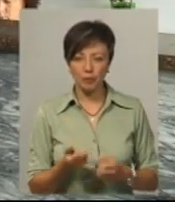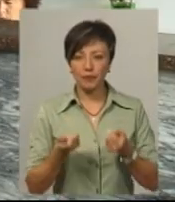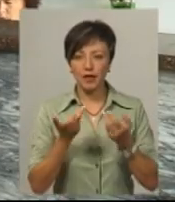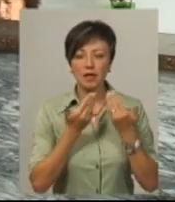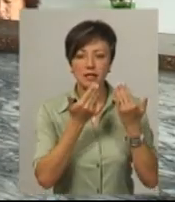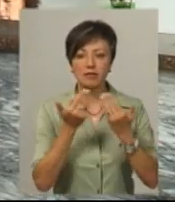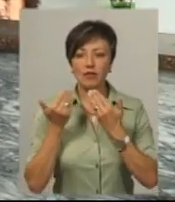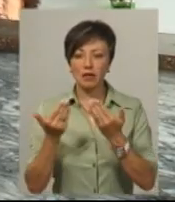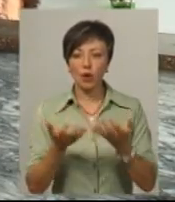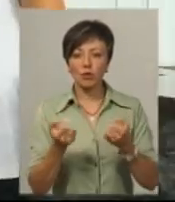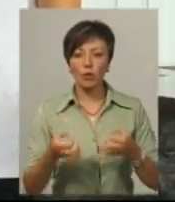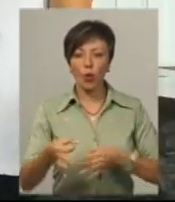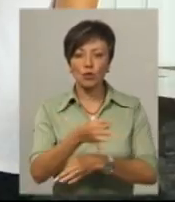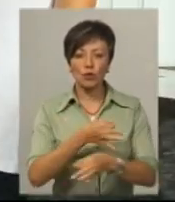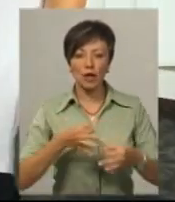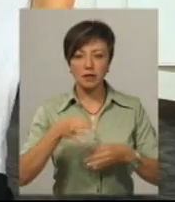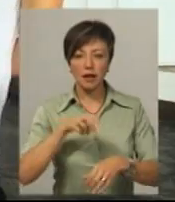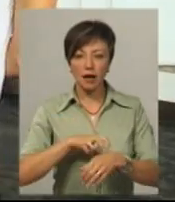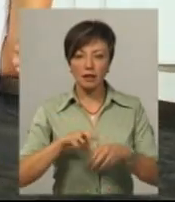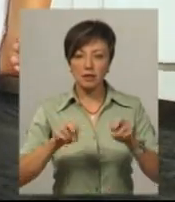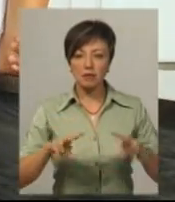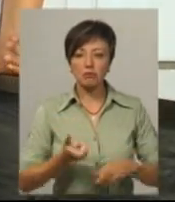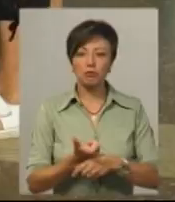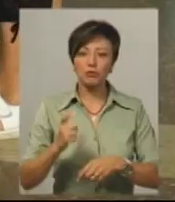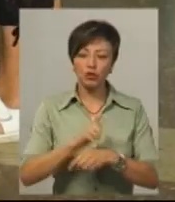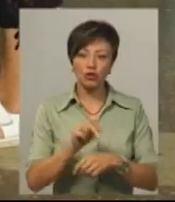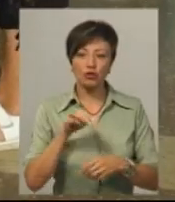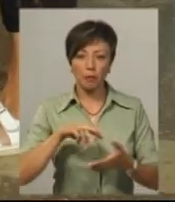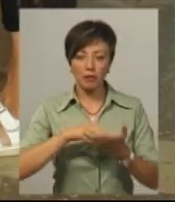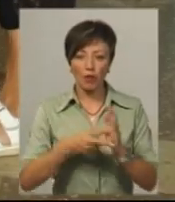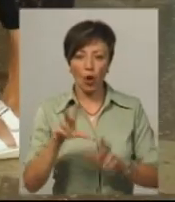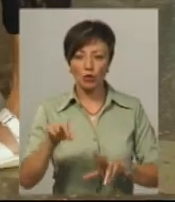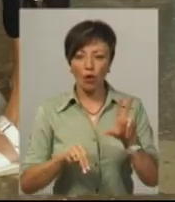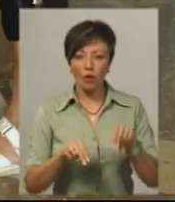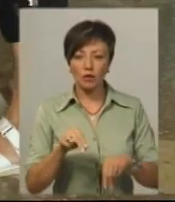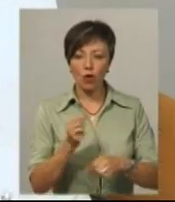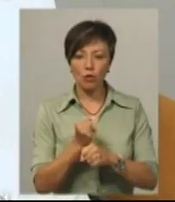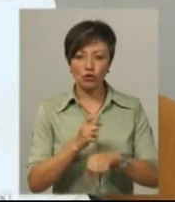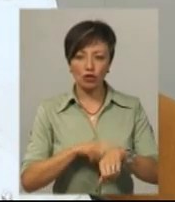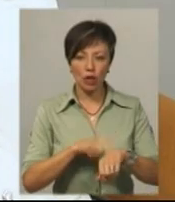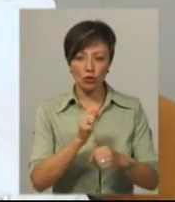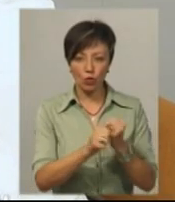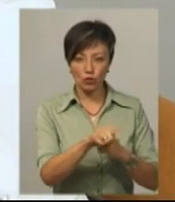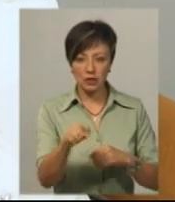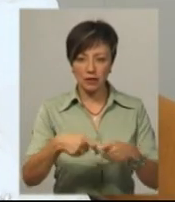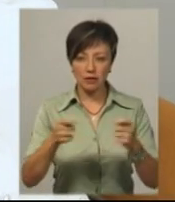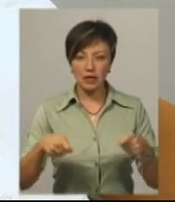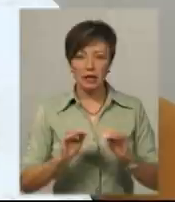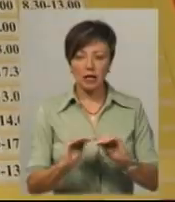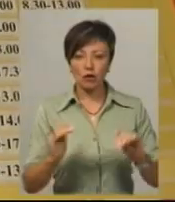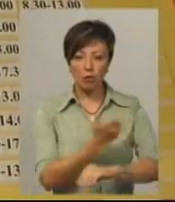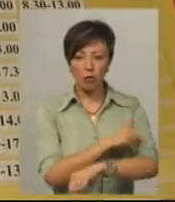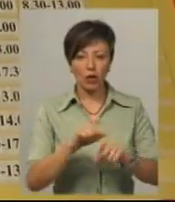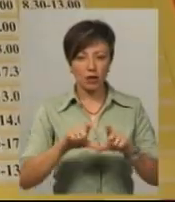звернень для отримання консультації до лікарів-спеціалістів набагато більше, ніж передбачає розрахований робочий час кожного з них, каже завідувач дитячою